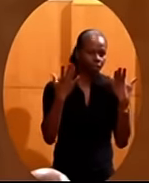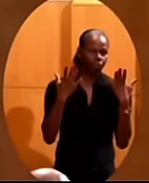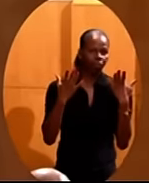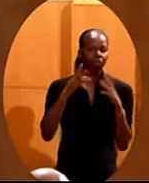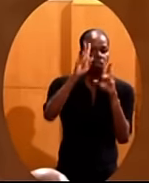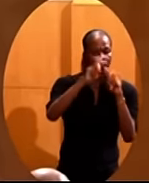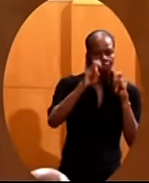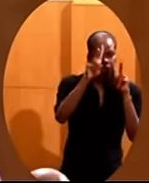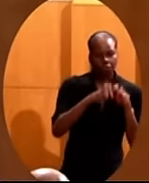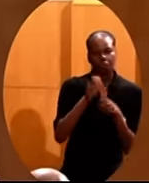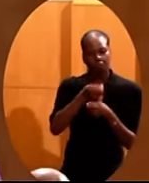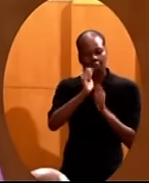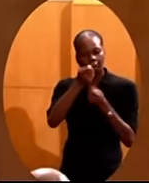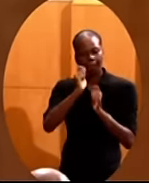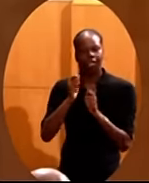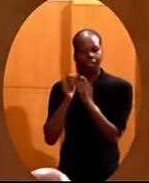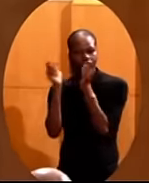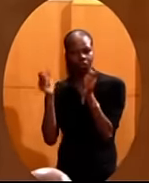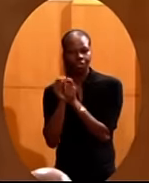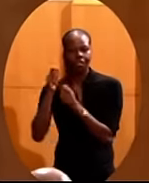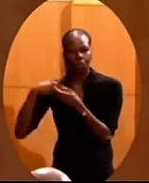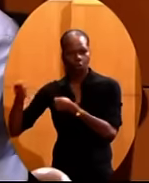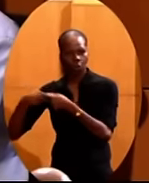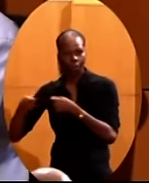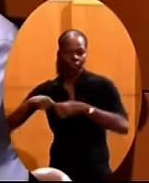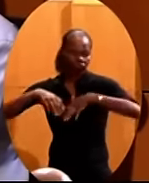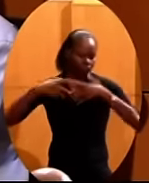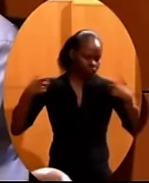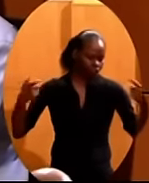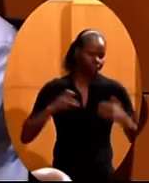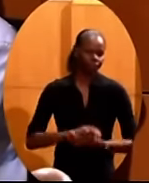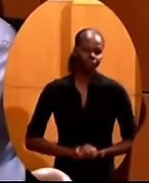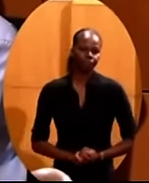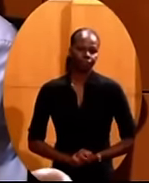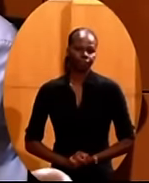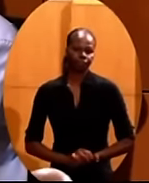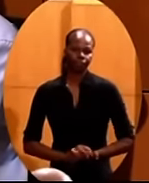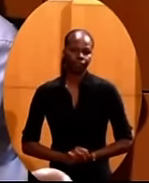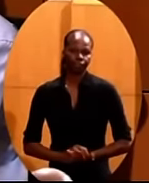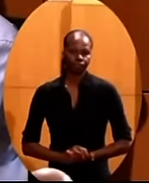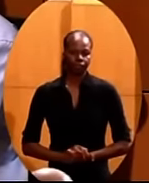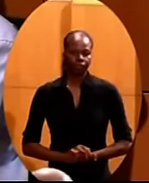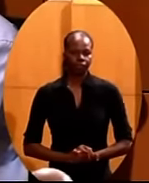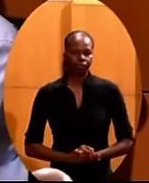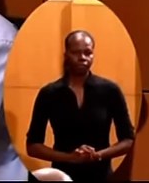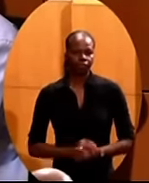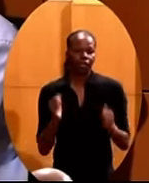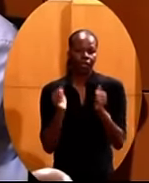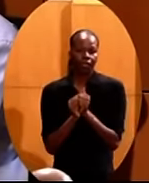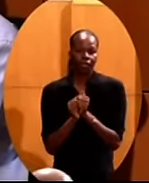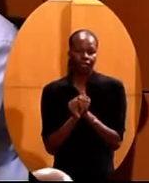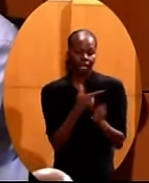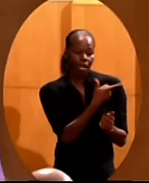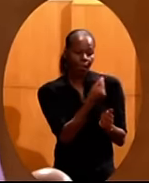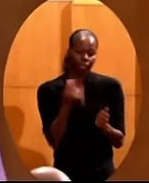de l'agriculture la pêche l'industrie le commerce en dans un part partenariat